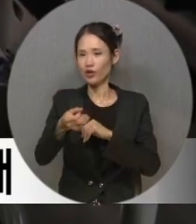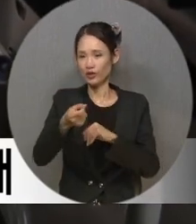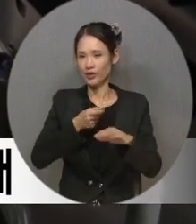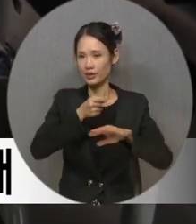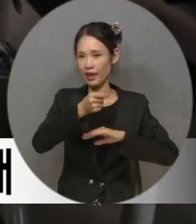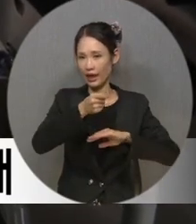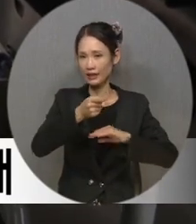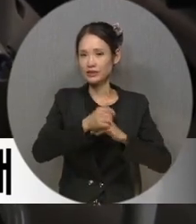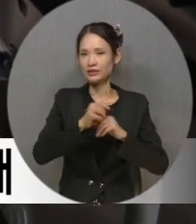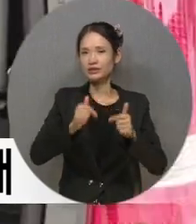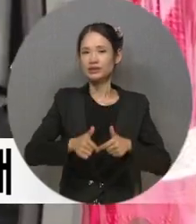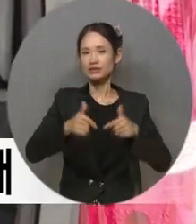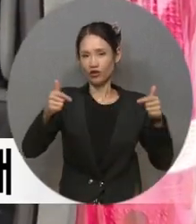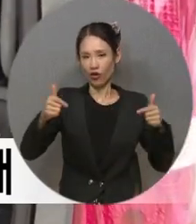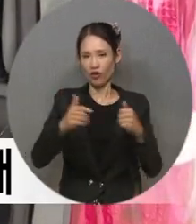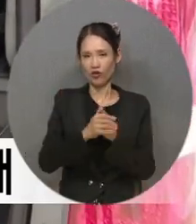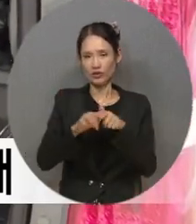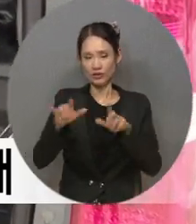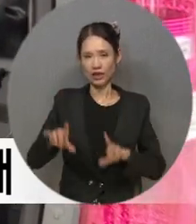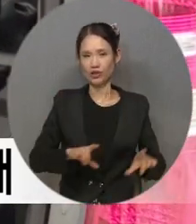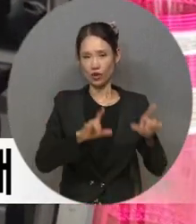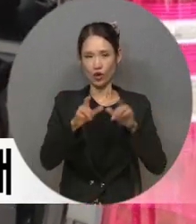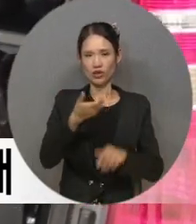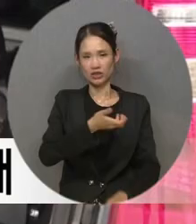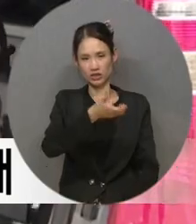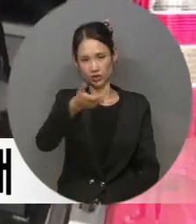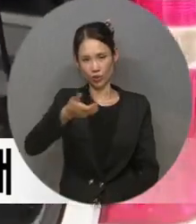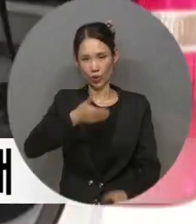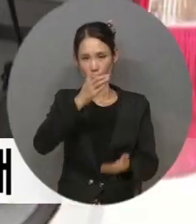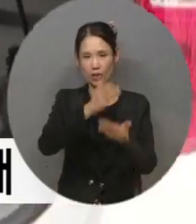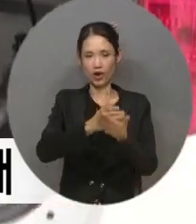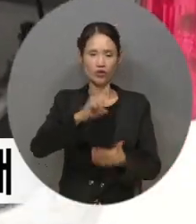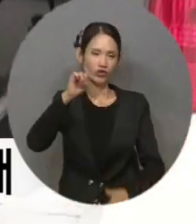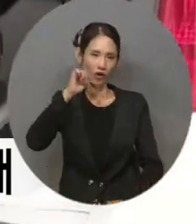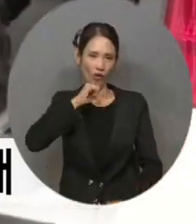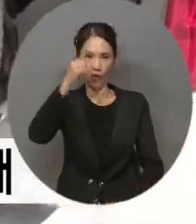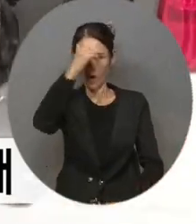한편 일상생활에서의 이동 외에도 여가와 관광